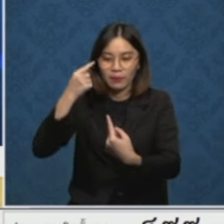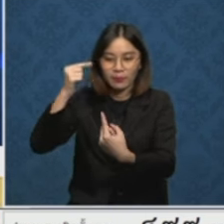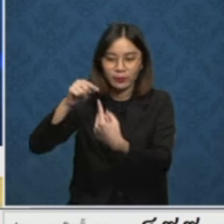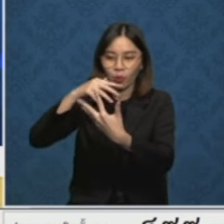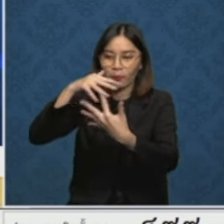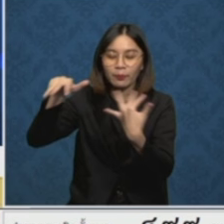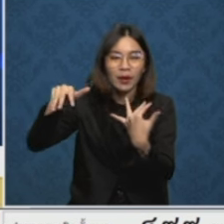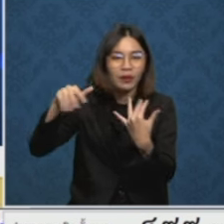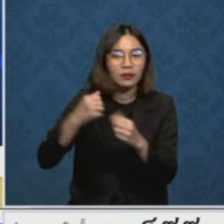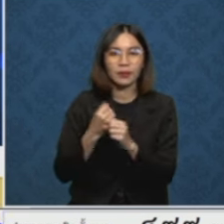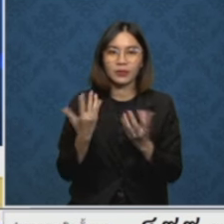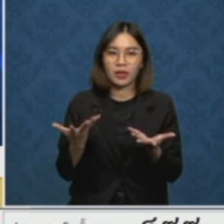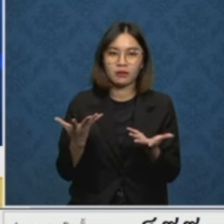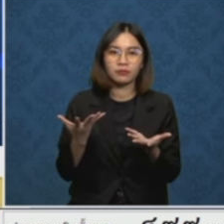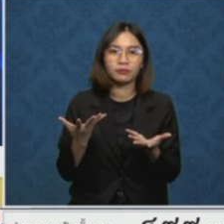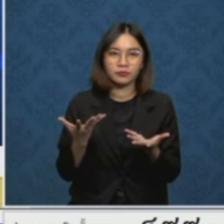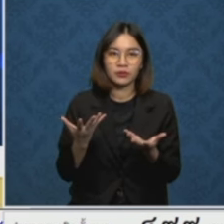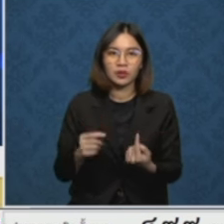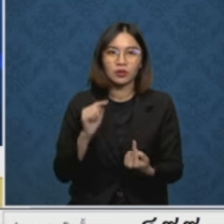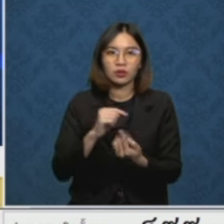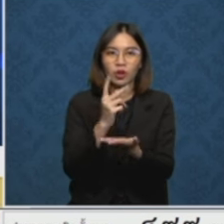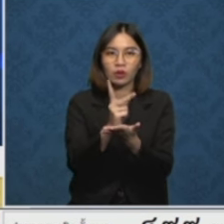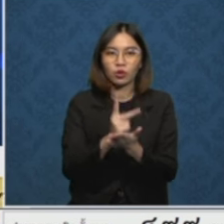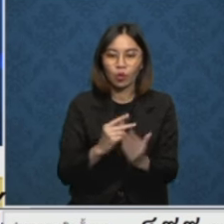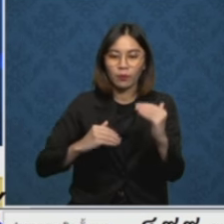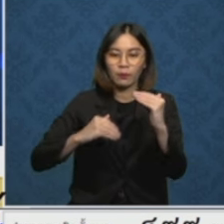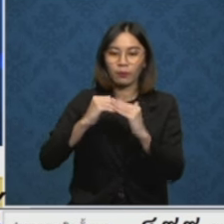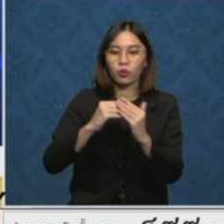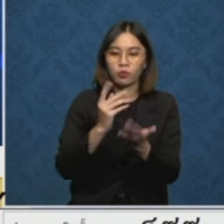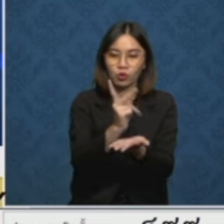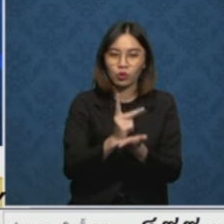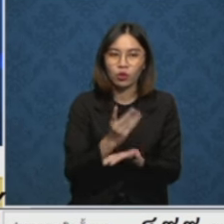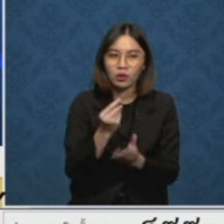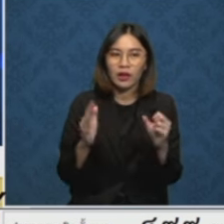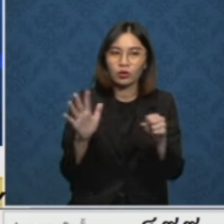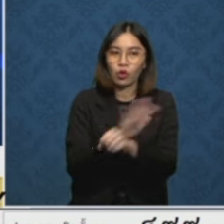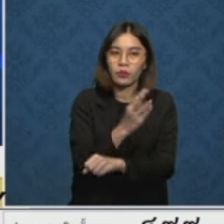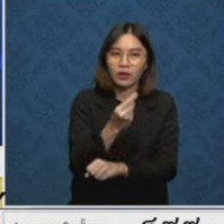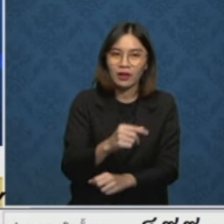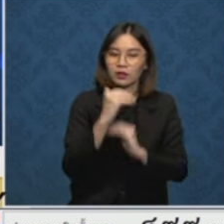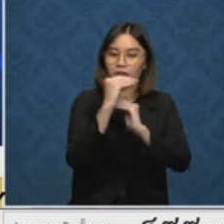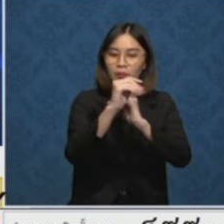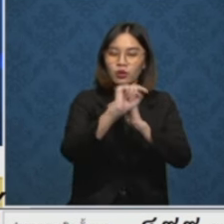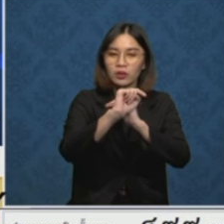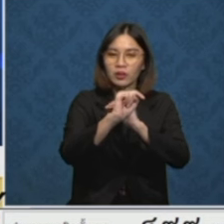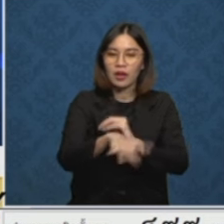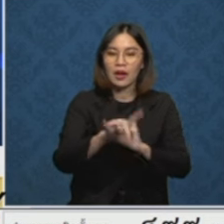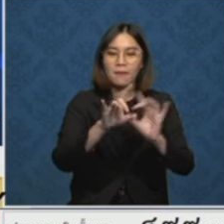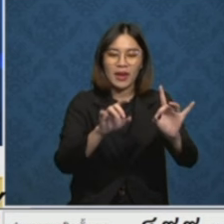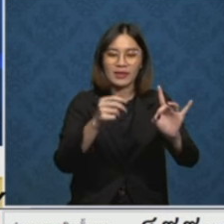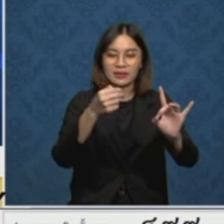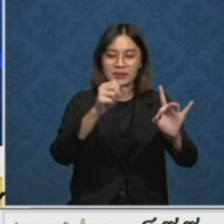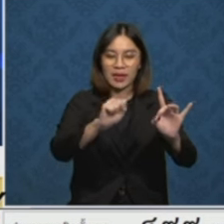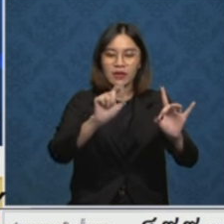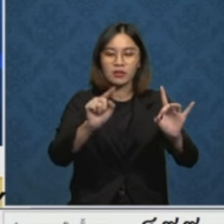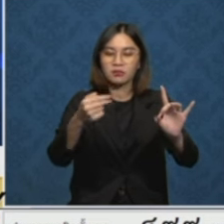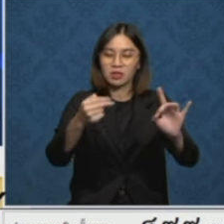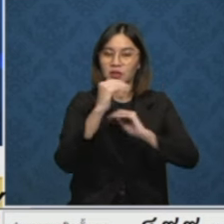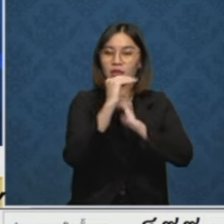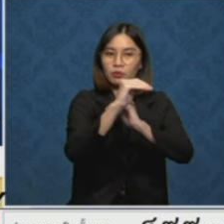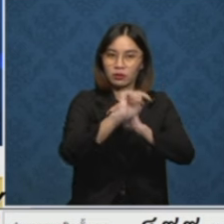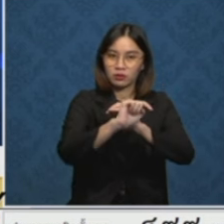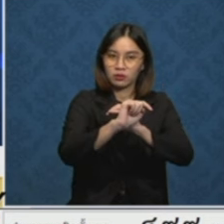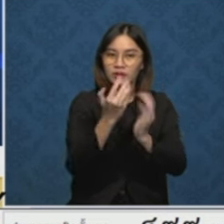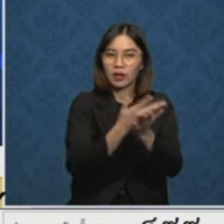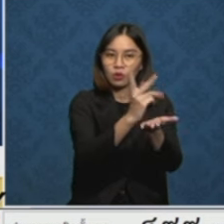รือไม่เพดานการกู้เนี่ยมันบอกว่าเราจะกู้ได้สูงสุดเต็มที่ก็เท่านี้แหละไม่เกิน 801,000 เนี่ยนะคะ